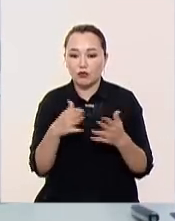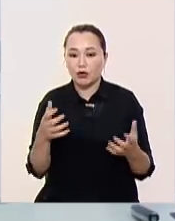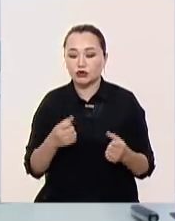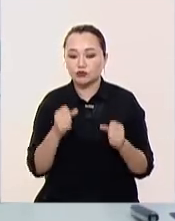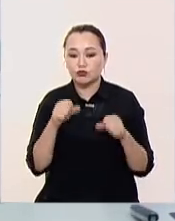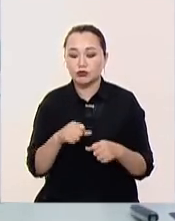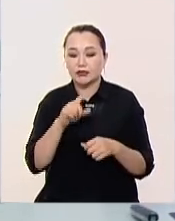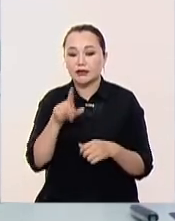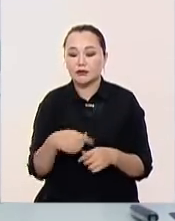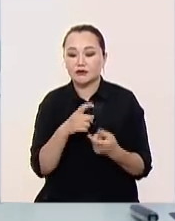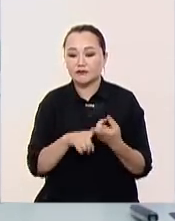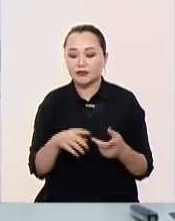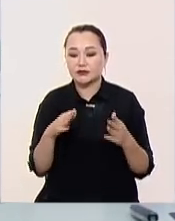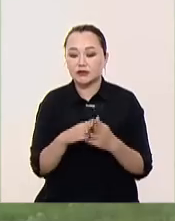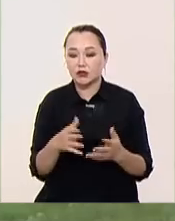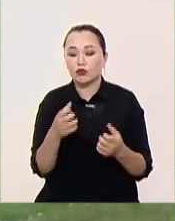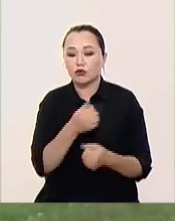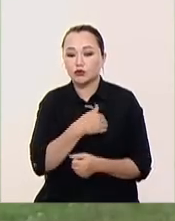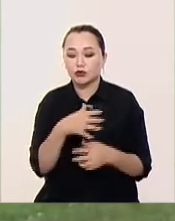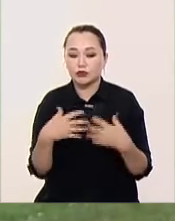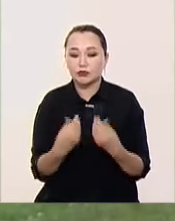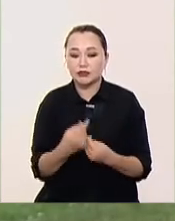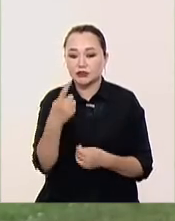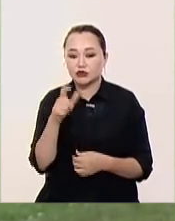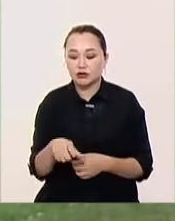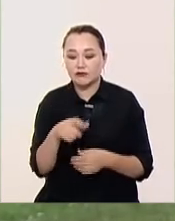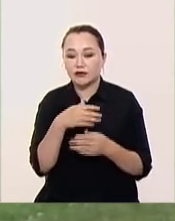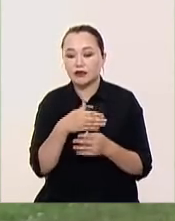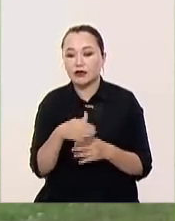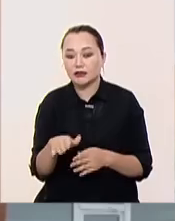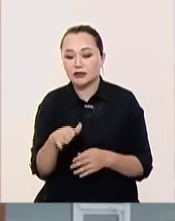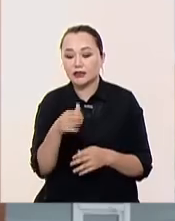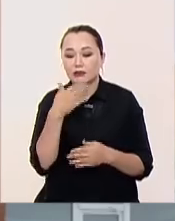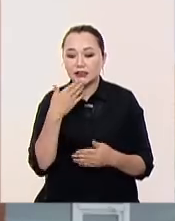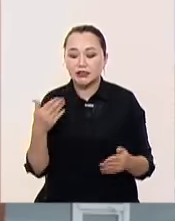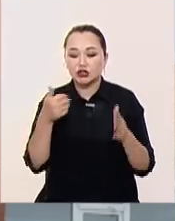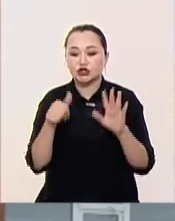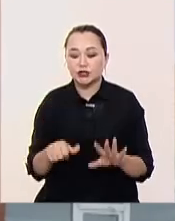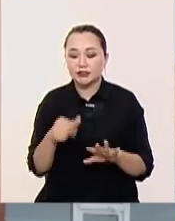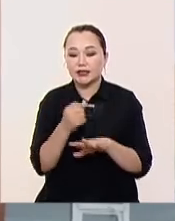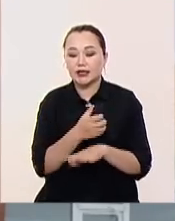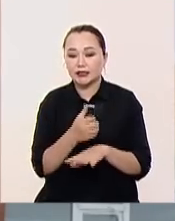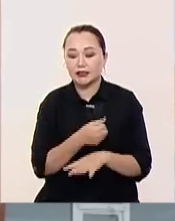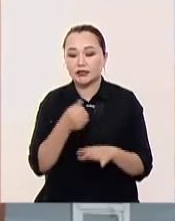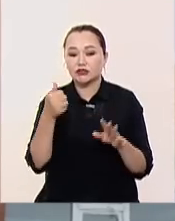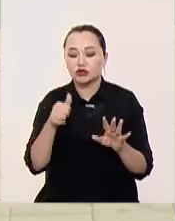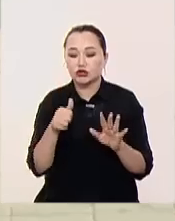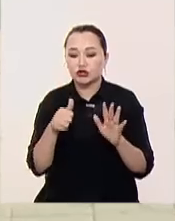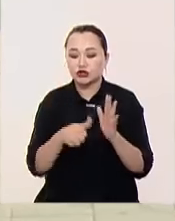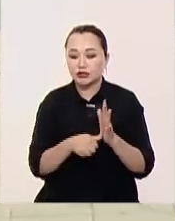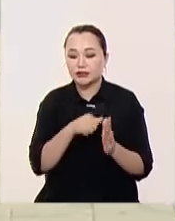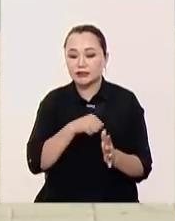Талап бойынша баспаналы болғысы келетіндердің отбасының бір адамына шаққандағы соңғы 6 айдағы табысы 6 ең